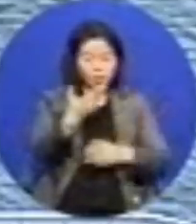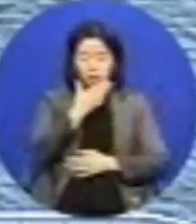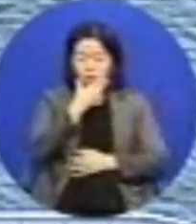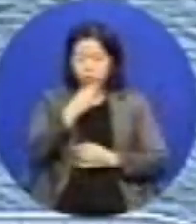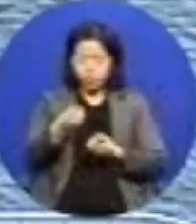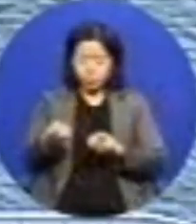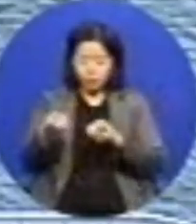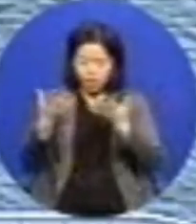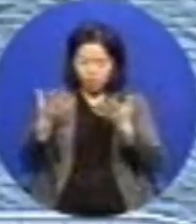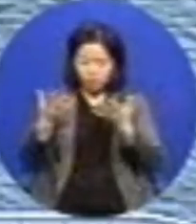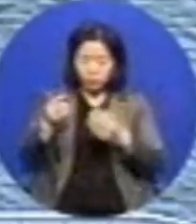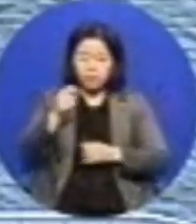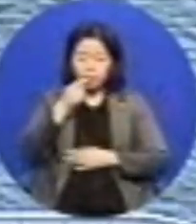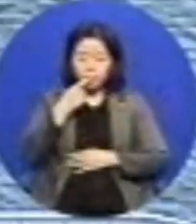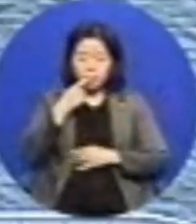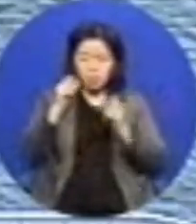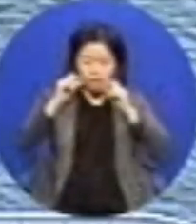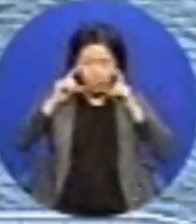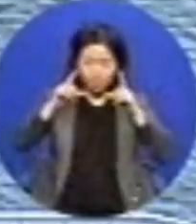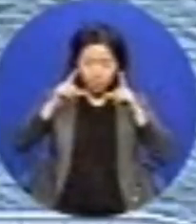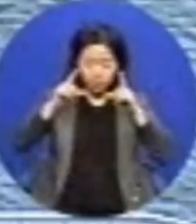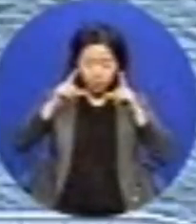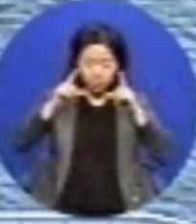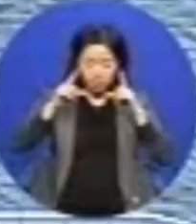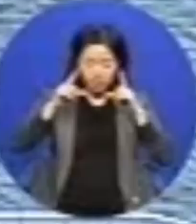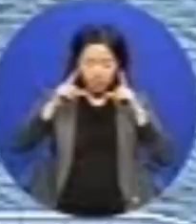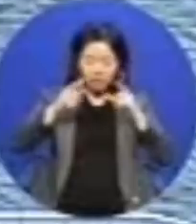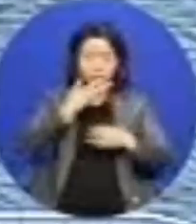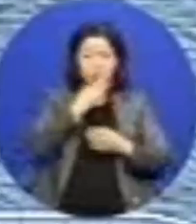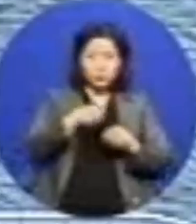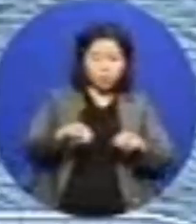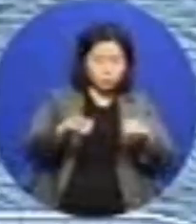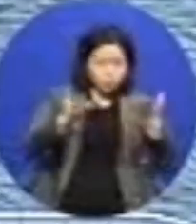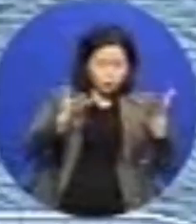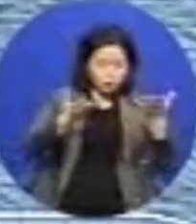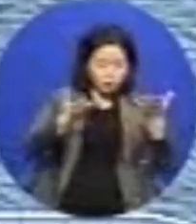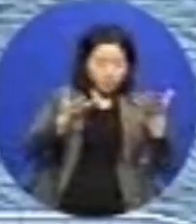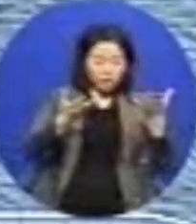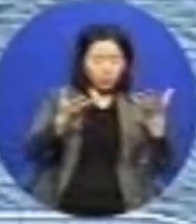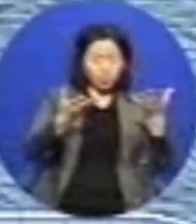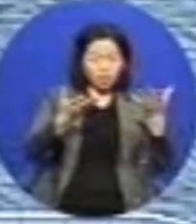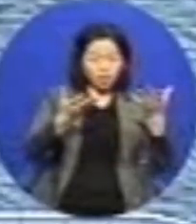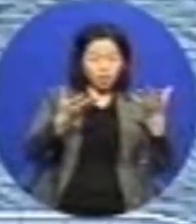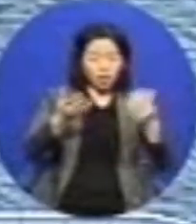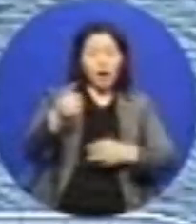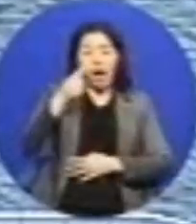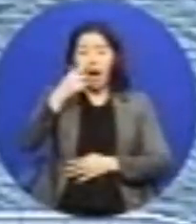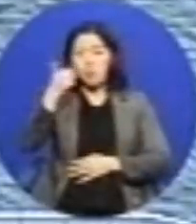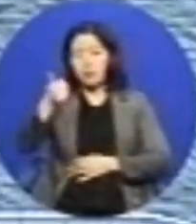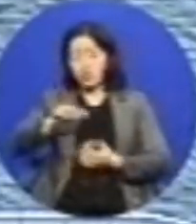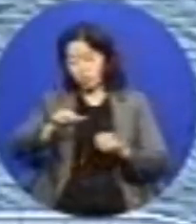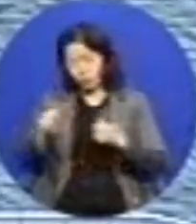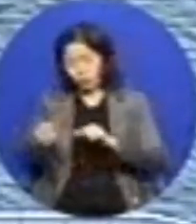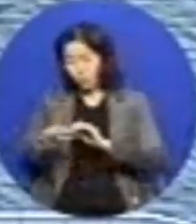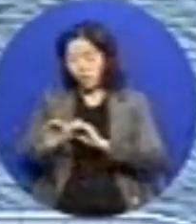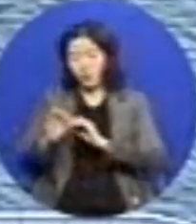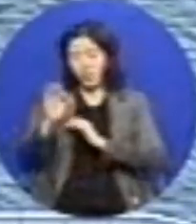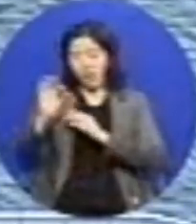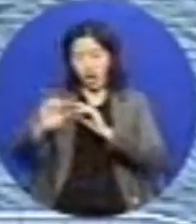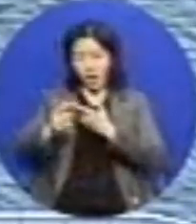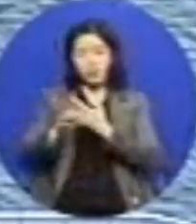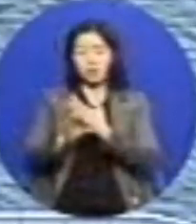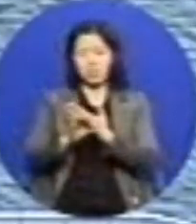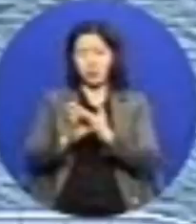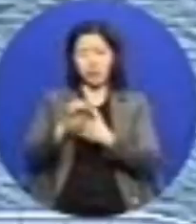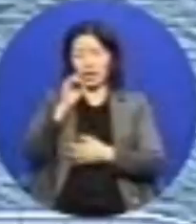입을 열어서 축복 하려고 하니까 아버지가 죽지 않으면 안되는 일이에요 예수님의 눈으로